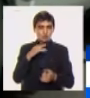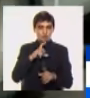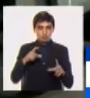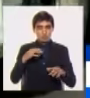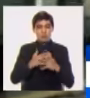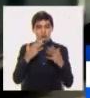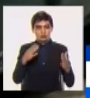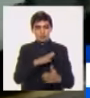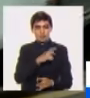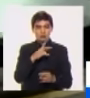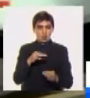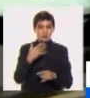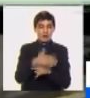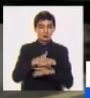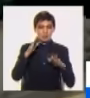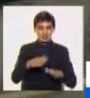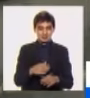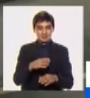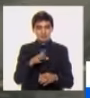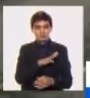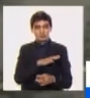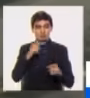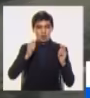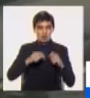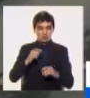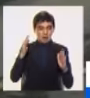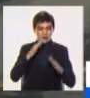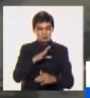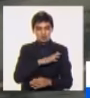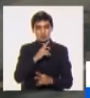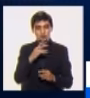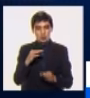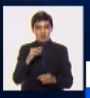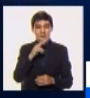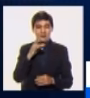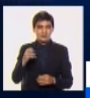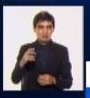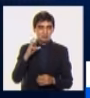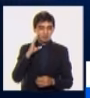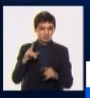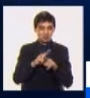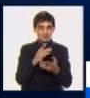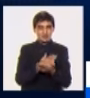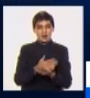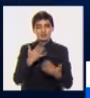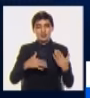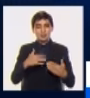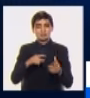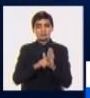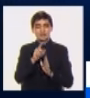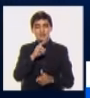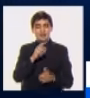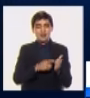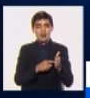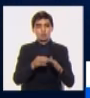нот выхода на улице удерживает дождливая погода но никак не карантин об чему привело послабления карантина в